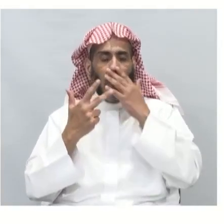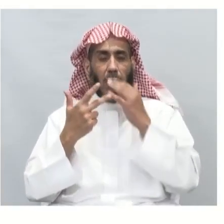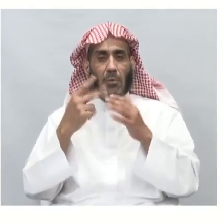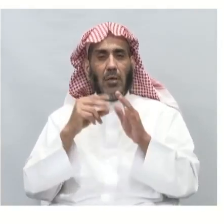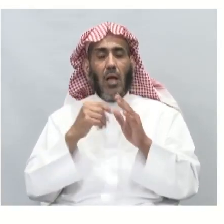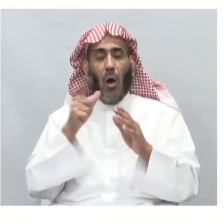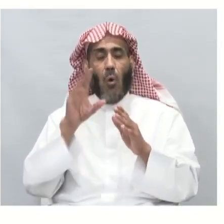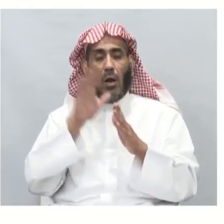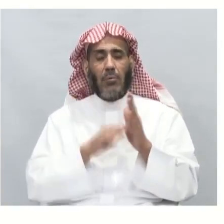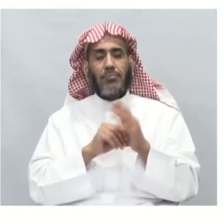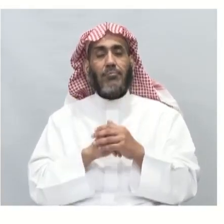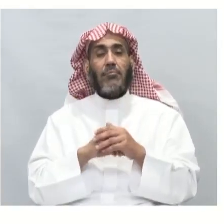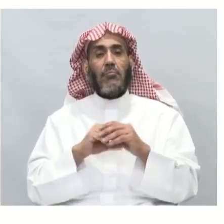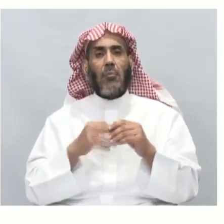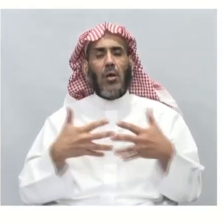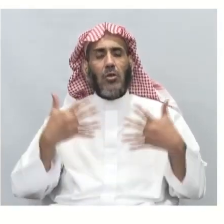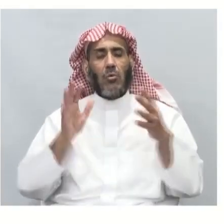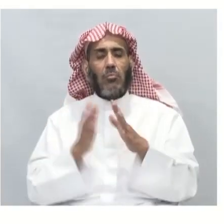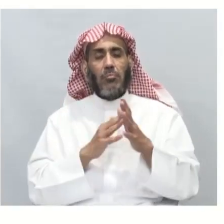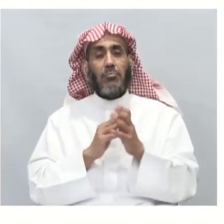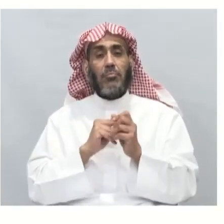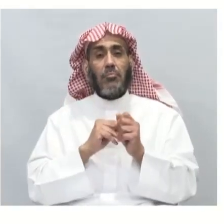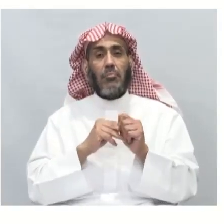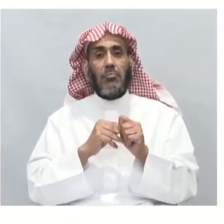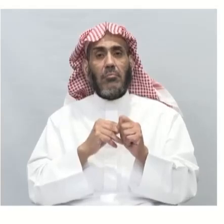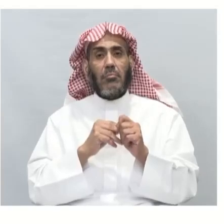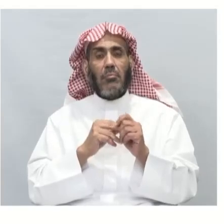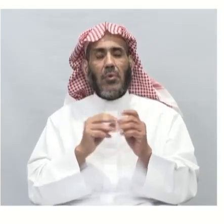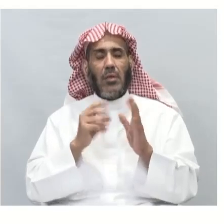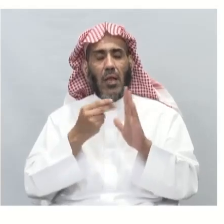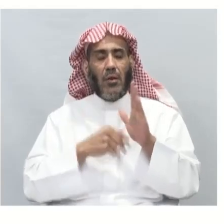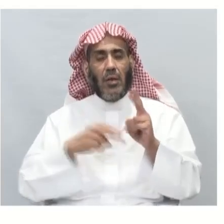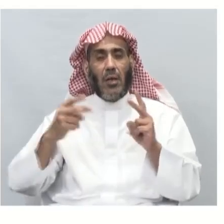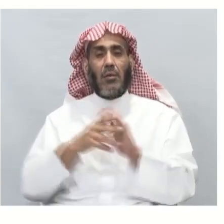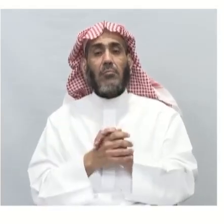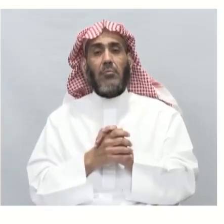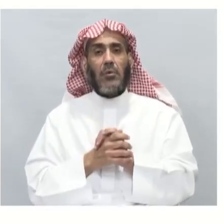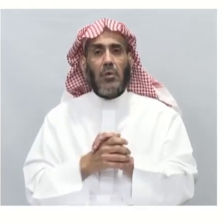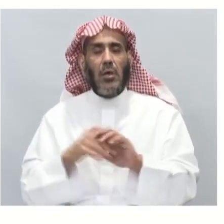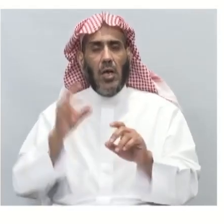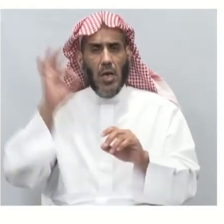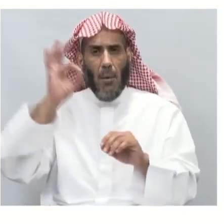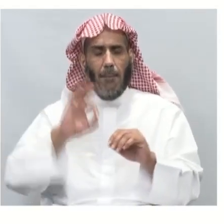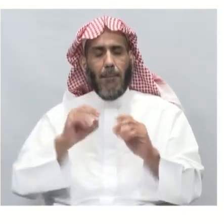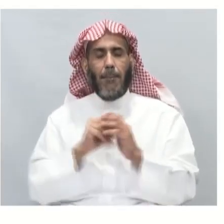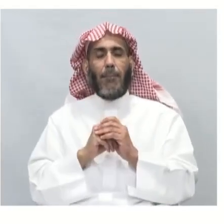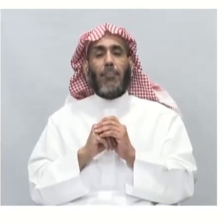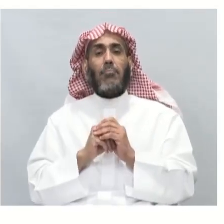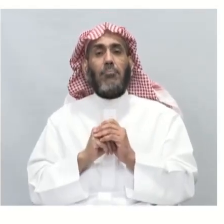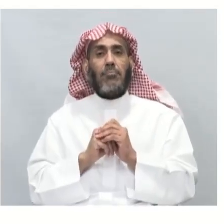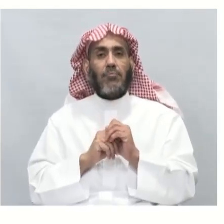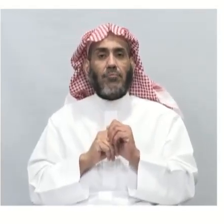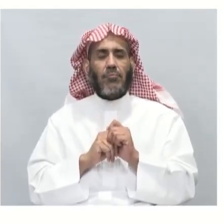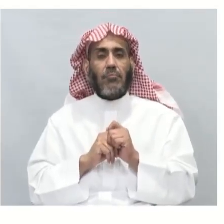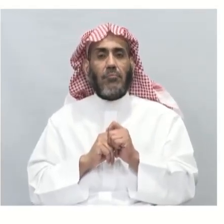ثمانيه اقوال كما ترى منها ما كان شعرا ومنها ما كان نثرا الى اخره حكم كذلك اح نتحدث